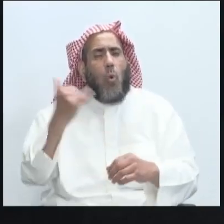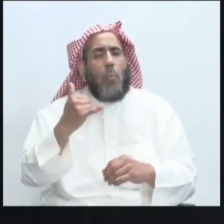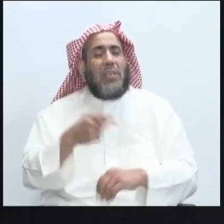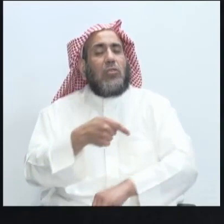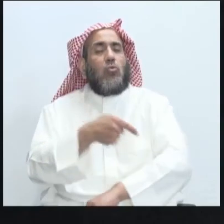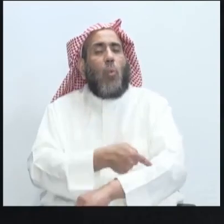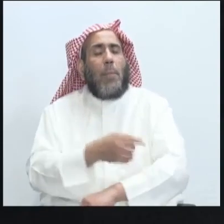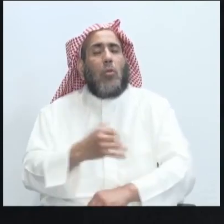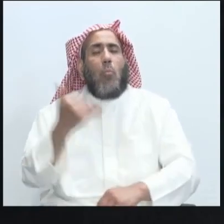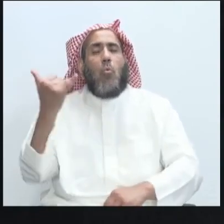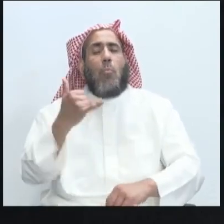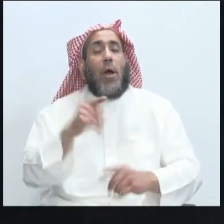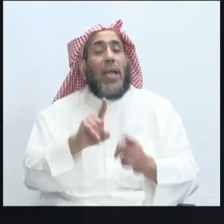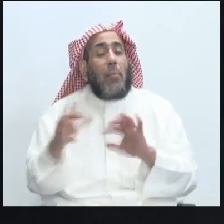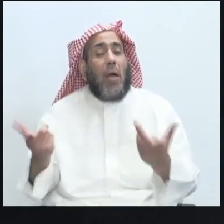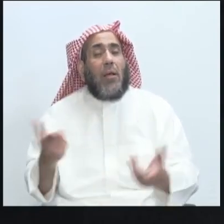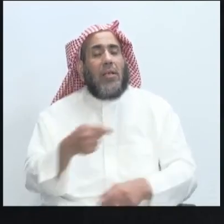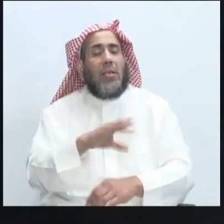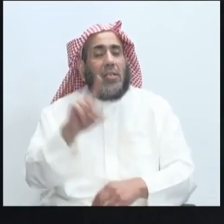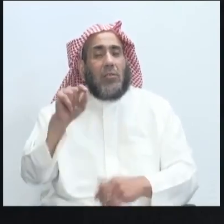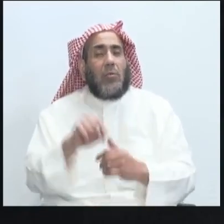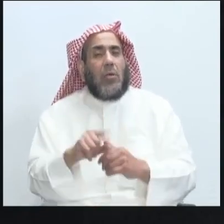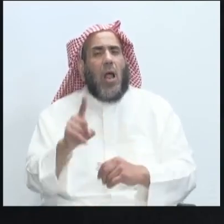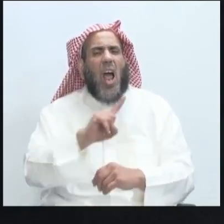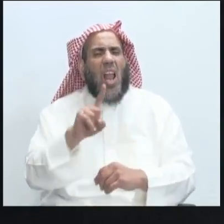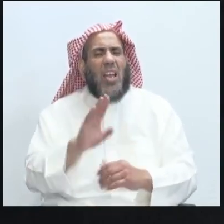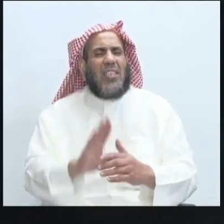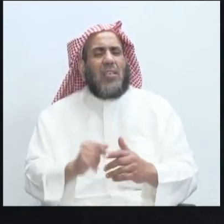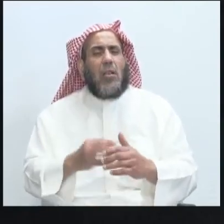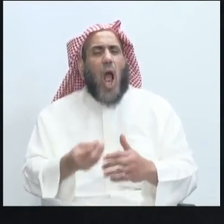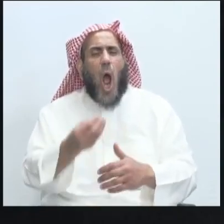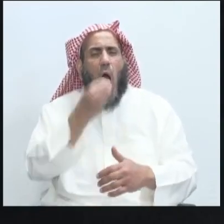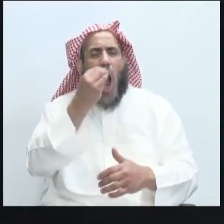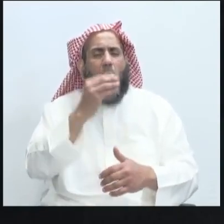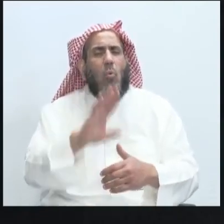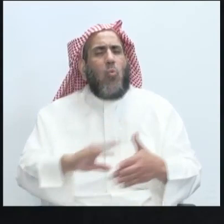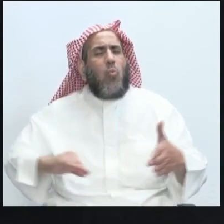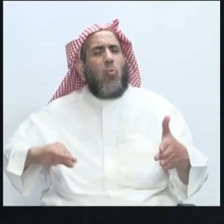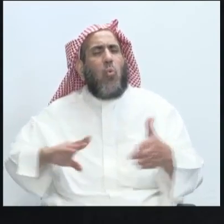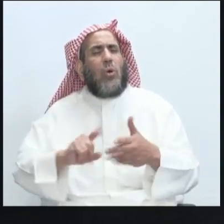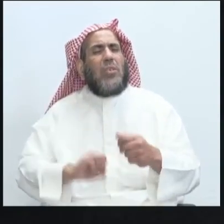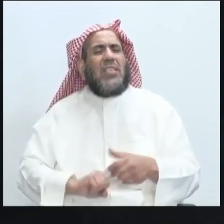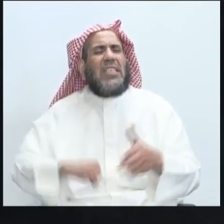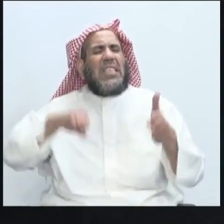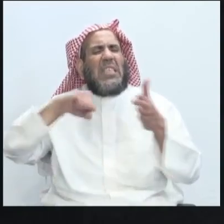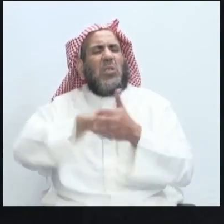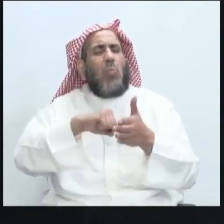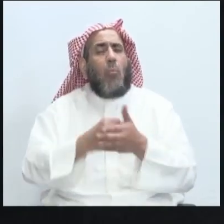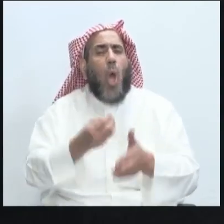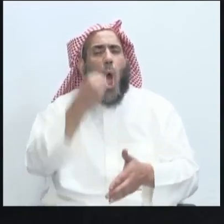طبيه مهمه هي احسنتم ان نصل الى حد الاشباء فهذا له